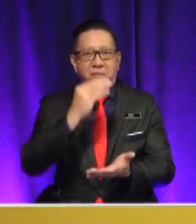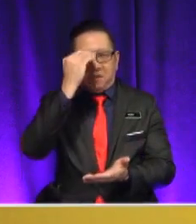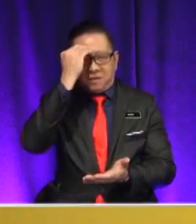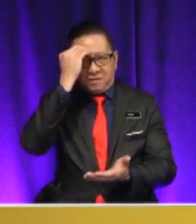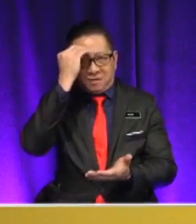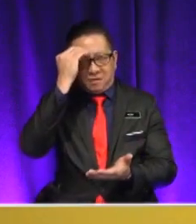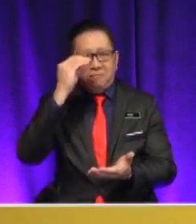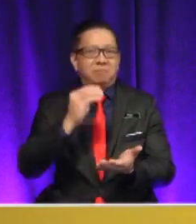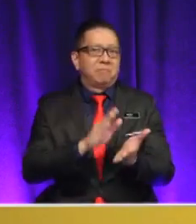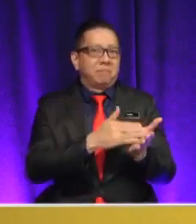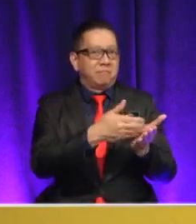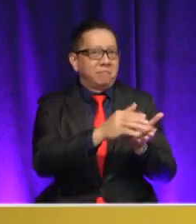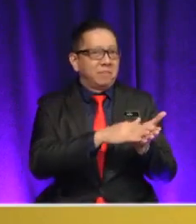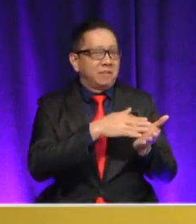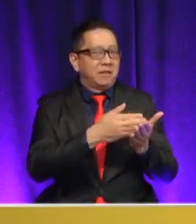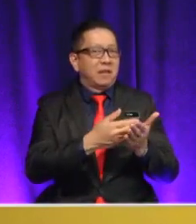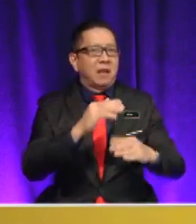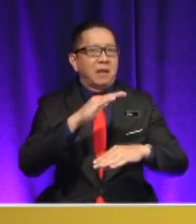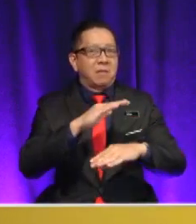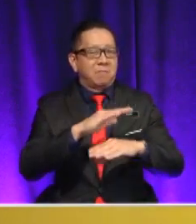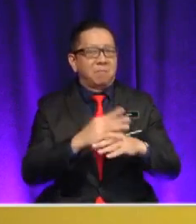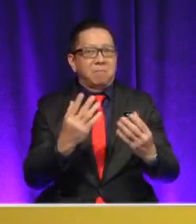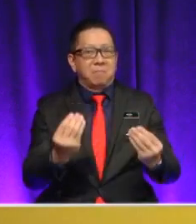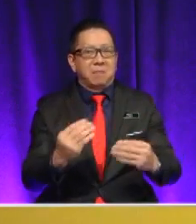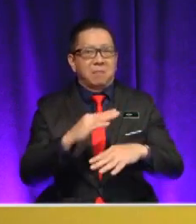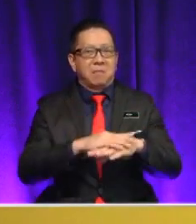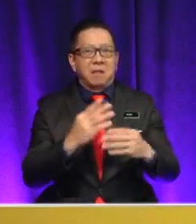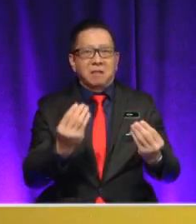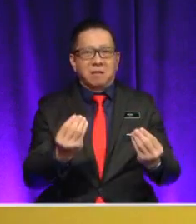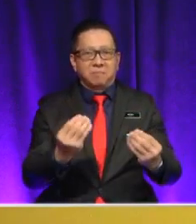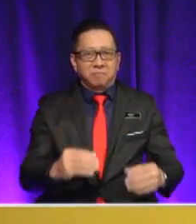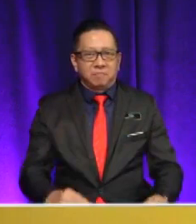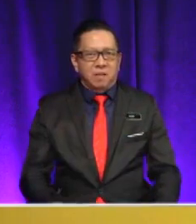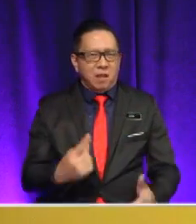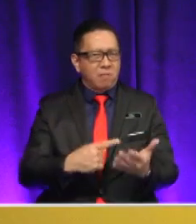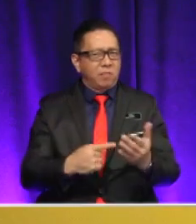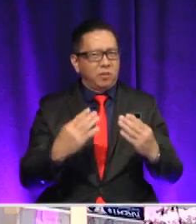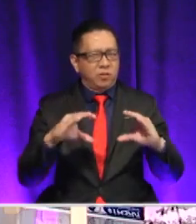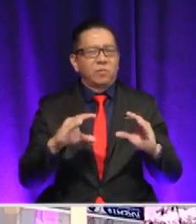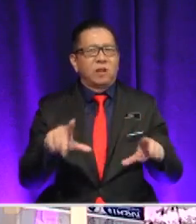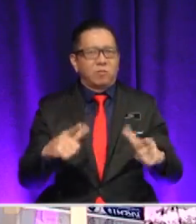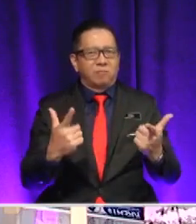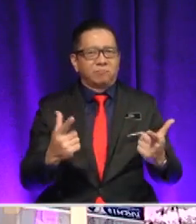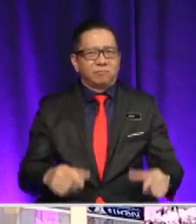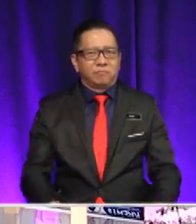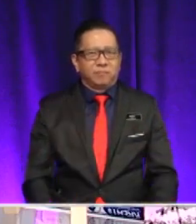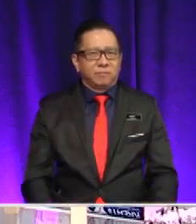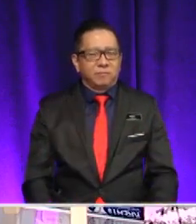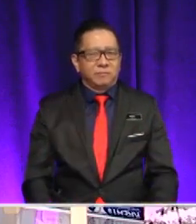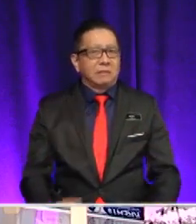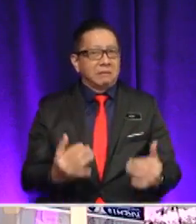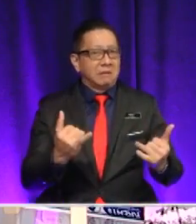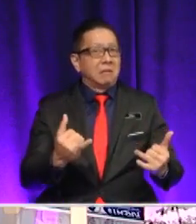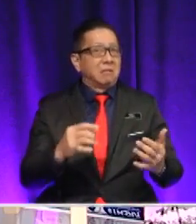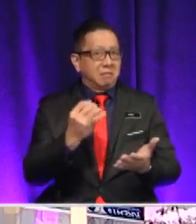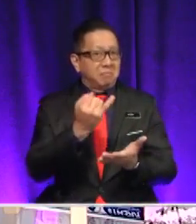yaitu basah atas basah kita akan Coba lakukan Oke kita menggambar